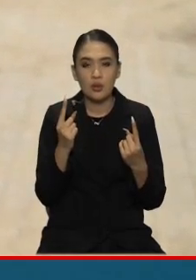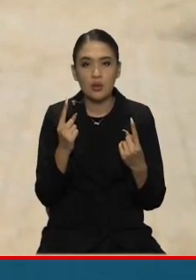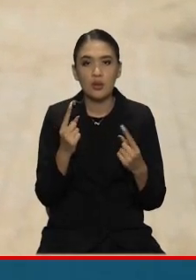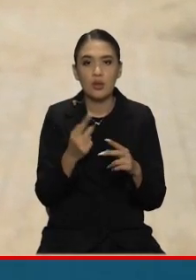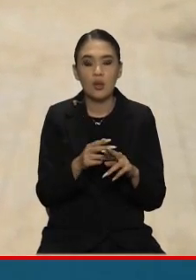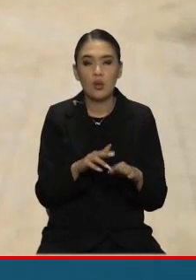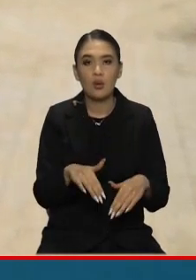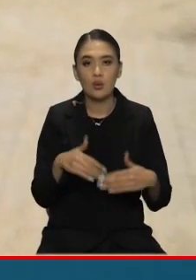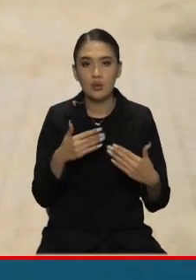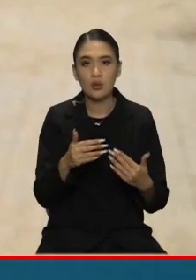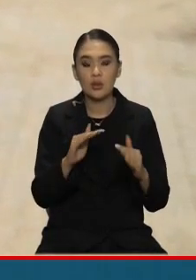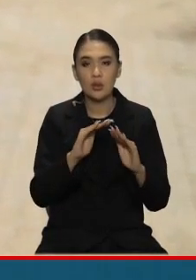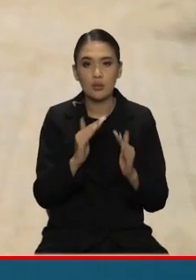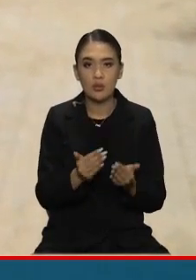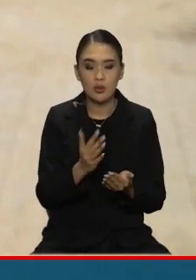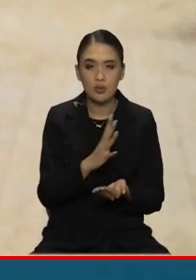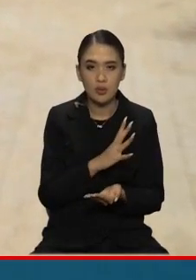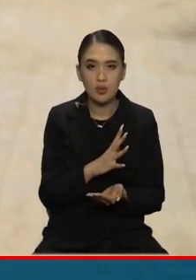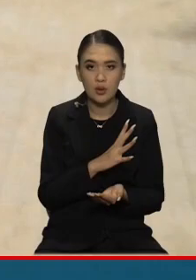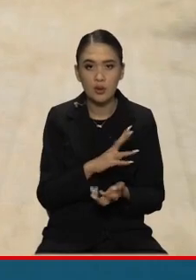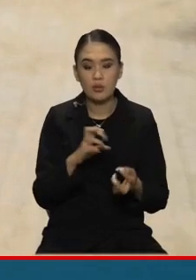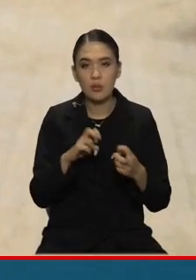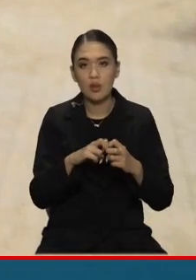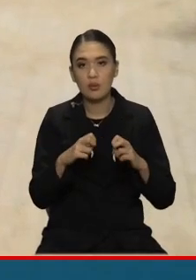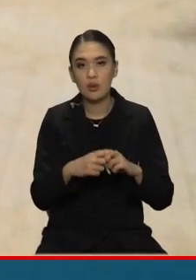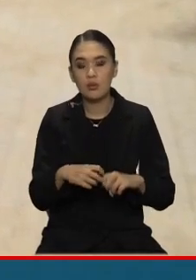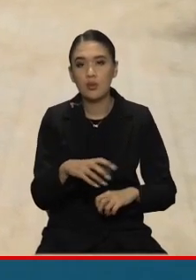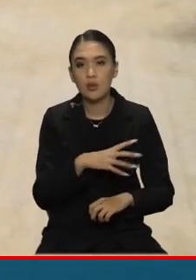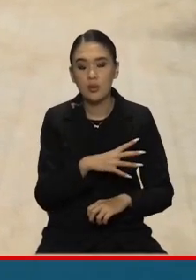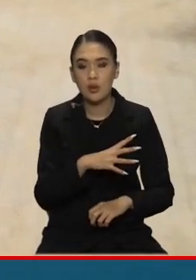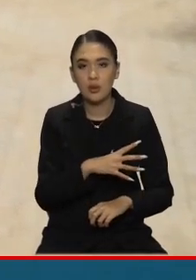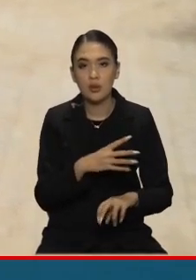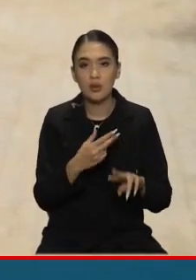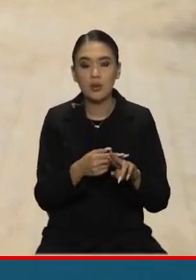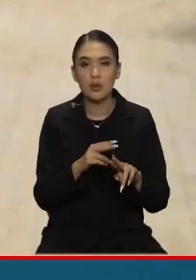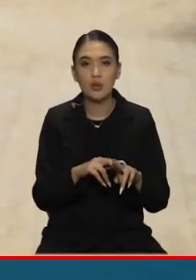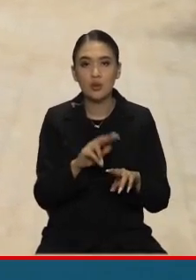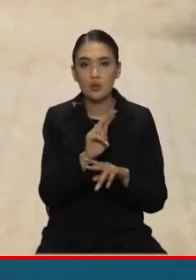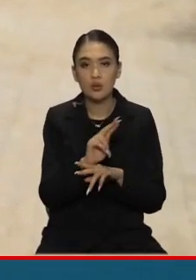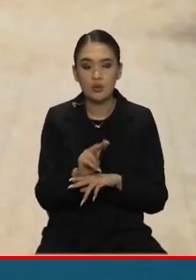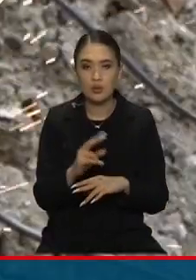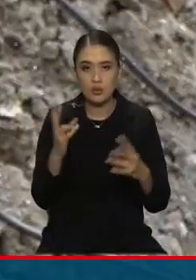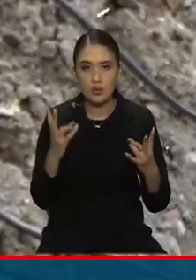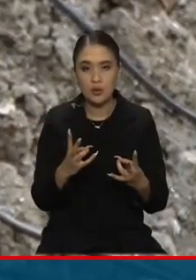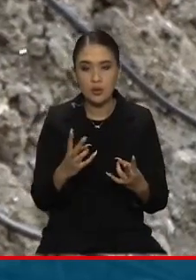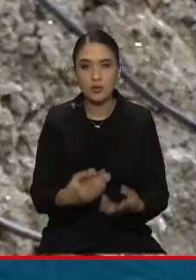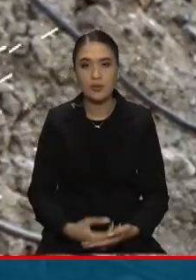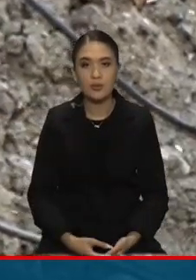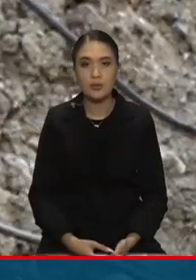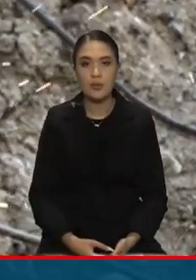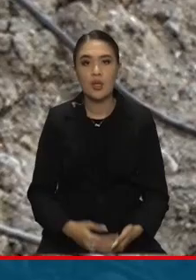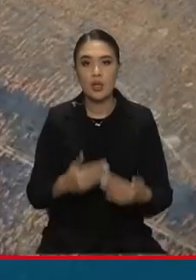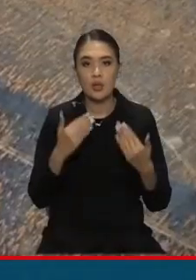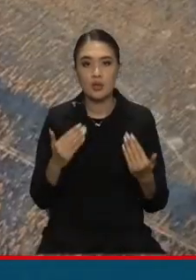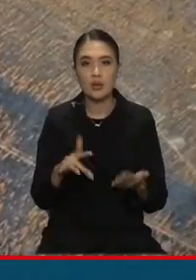оның өзінің кемшіліктері де болады. Жаңағы сол кемшіліктердің бәрін түзеу керек, жөндеу керек.